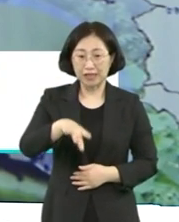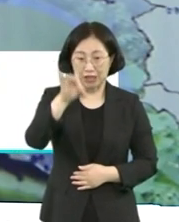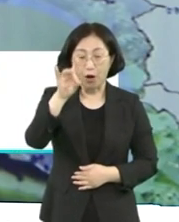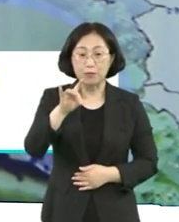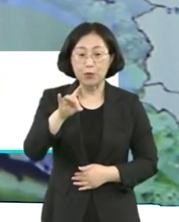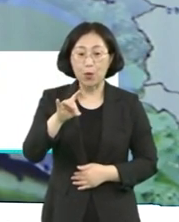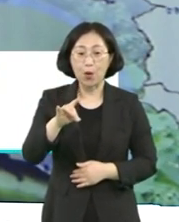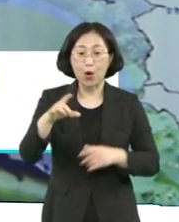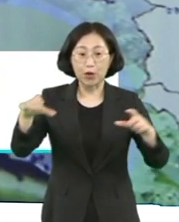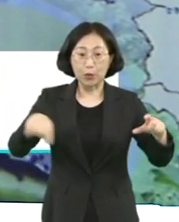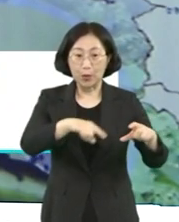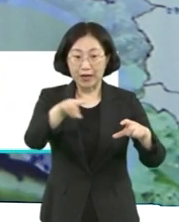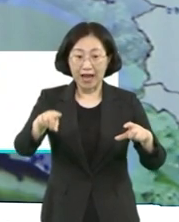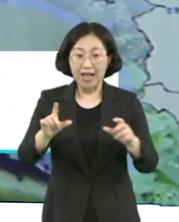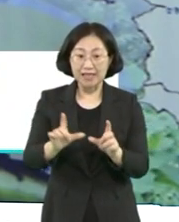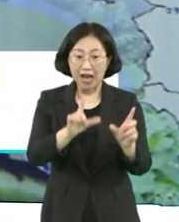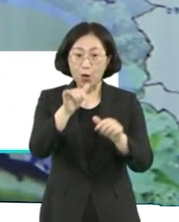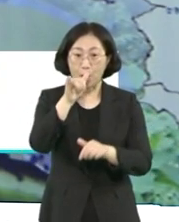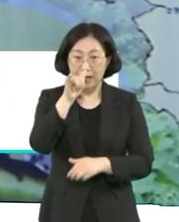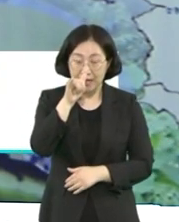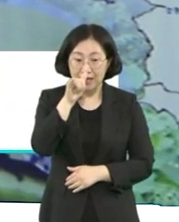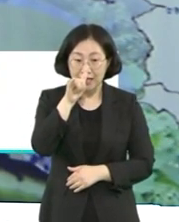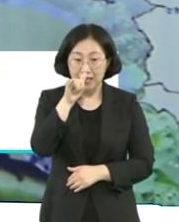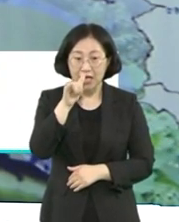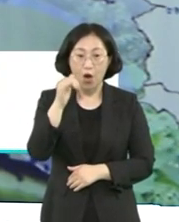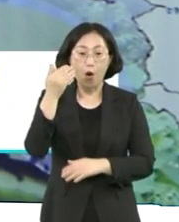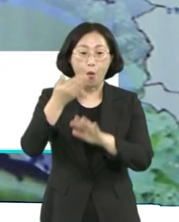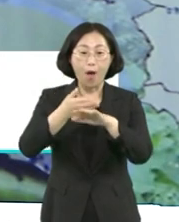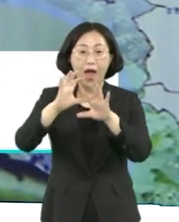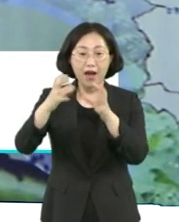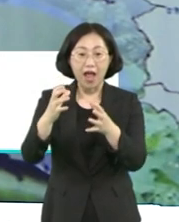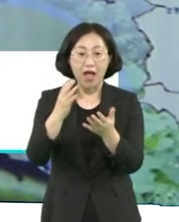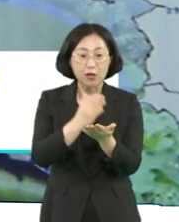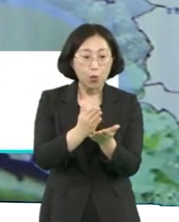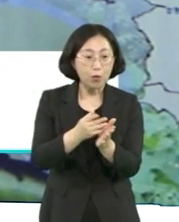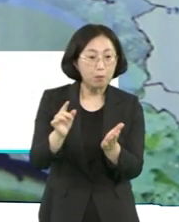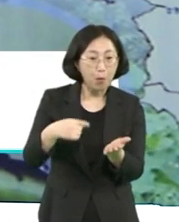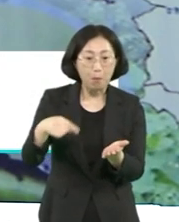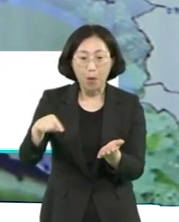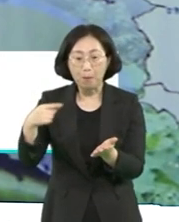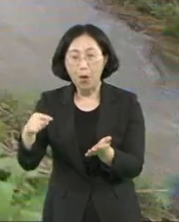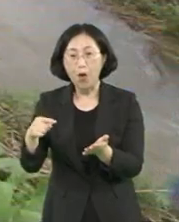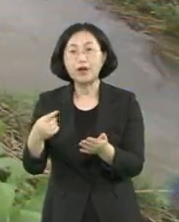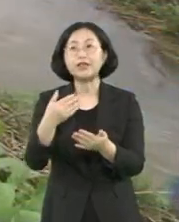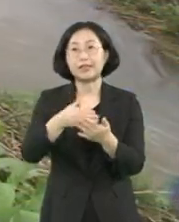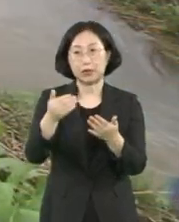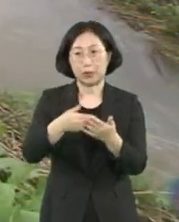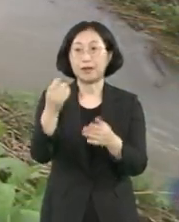생물의 위치와 현황 등을 담은 지도를 만들었습니다. 강진원 기자입니다.